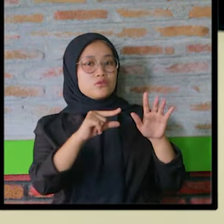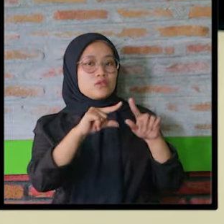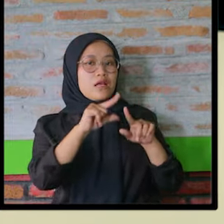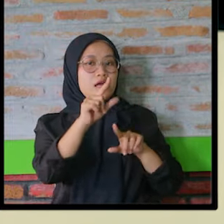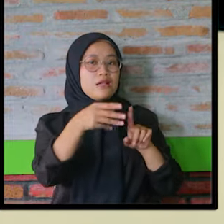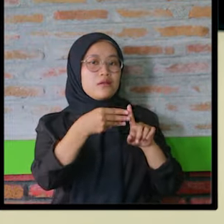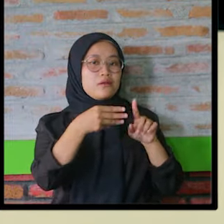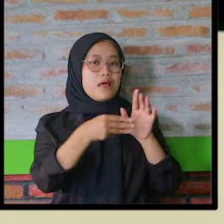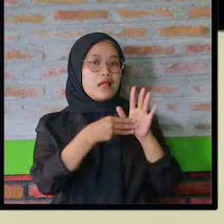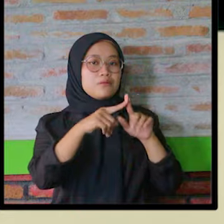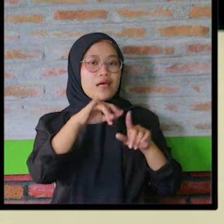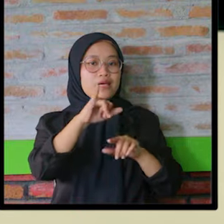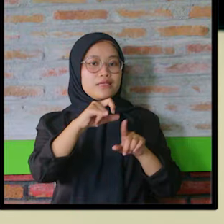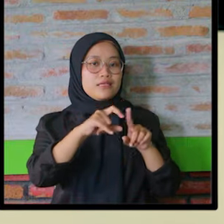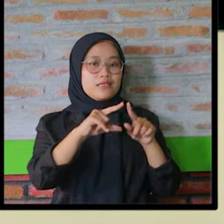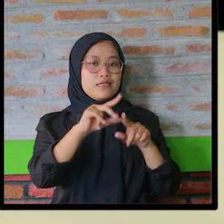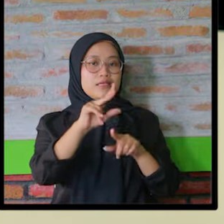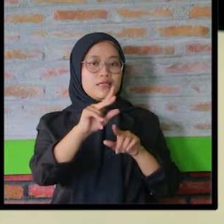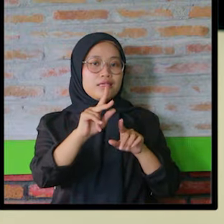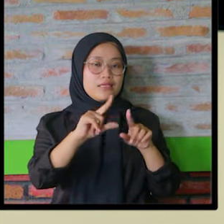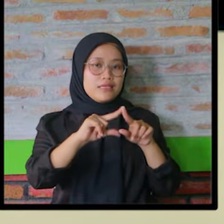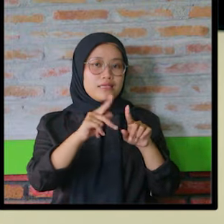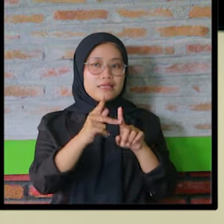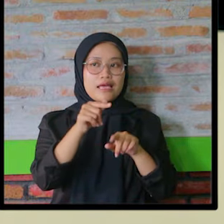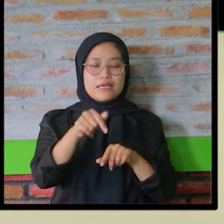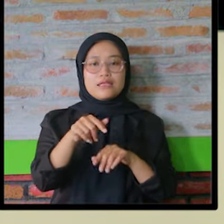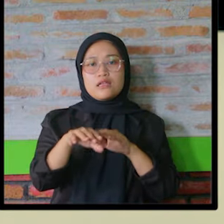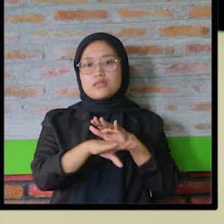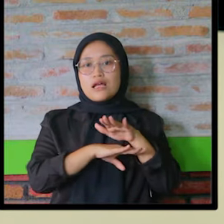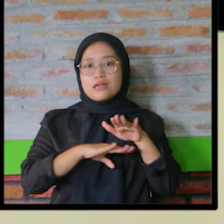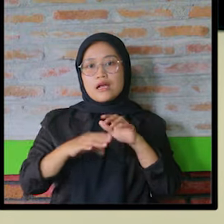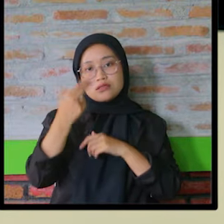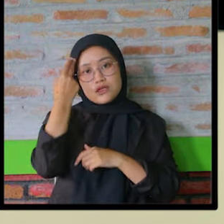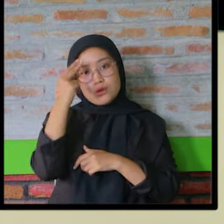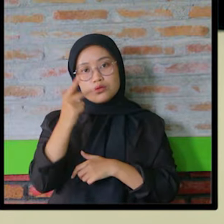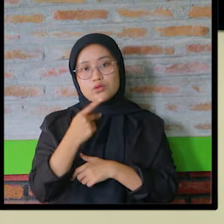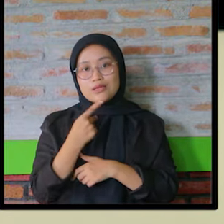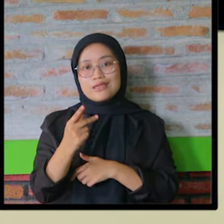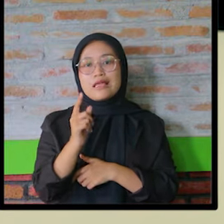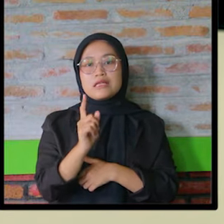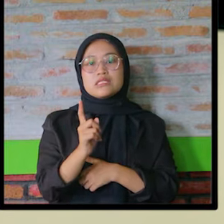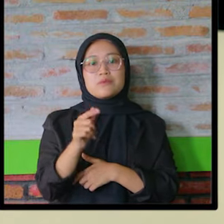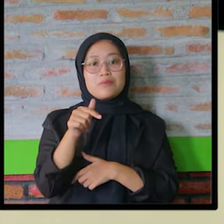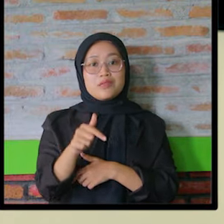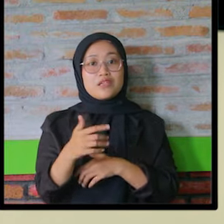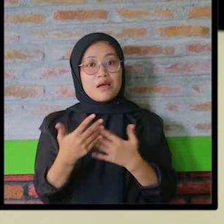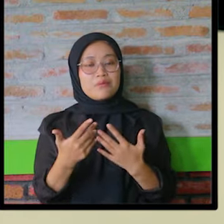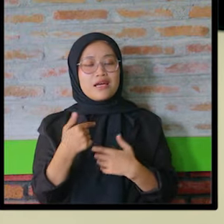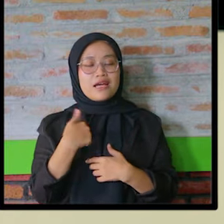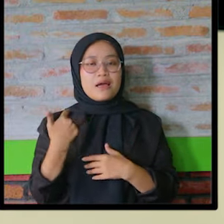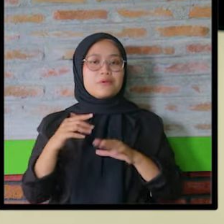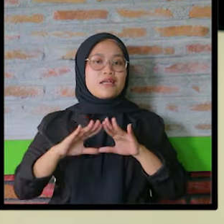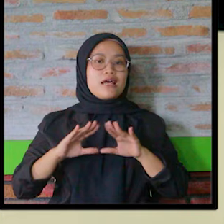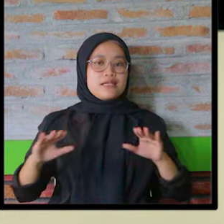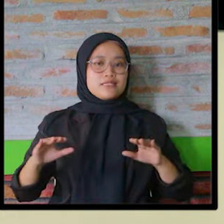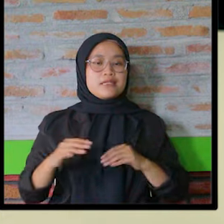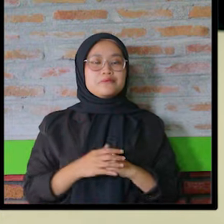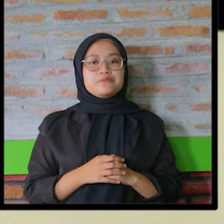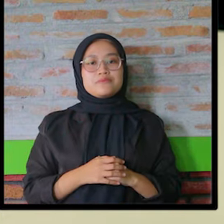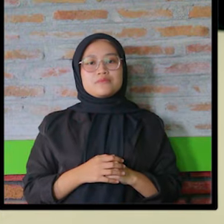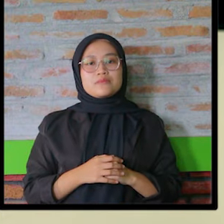landasan yang ada di kita ya karena citanya kan Aisiah gitu ya Iya iya Bu eh ya aadina